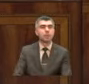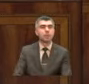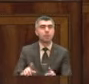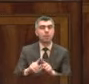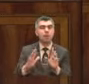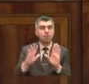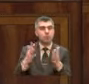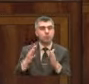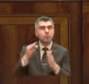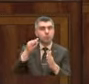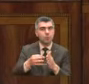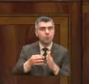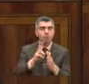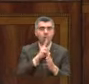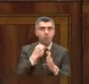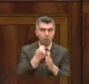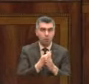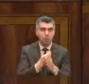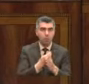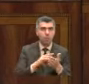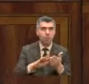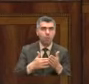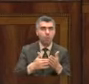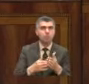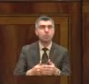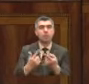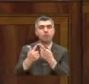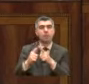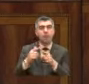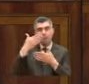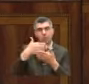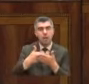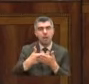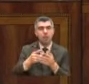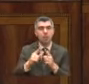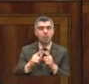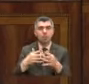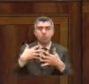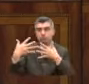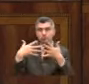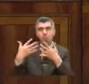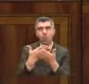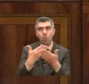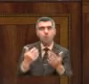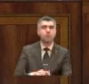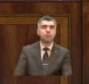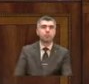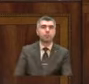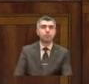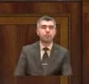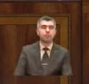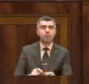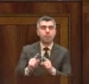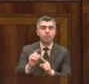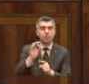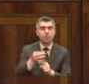الجهود المبذولة اللي بذلتها الحكومة والدولة المغربية باش تكون المغرب مكان مرموقة بهذا الخصوص، وتسجيل نمو مضطرد في